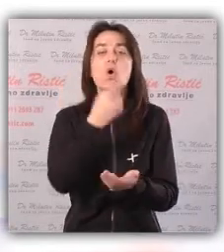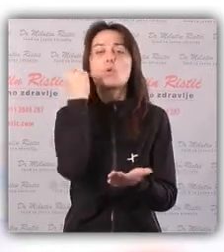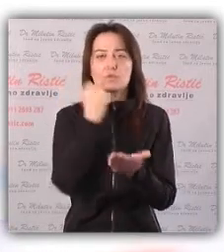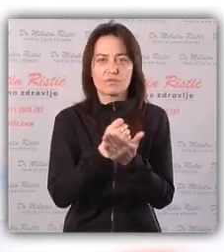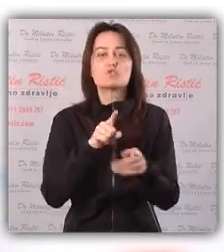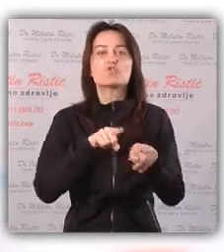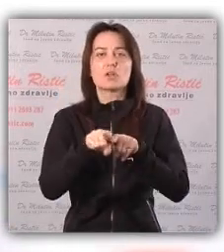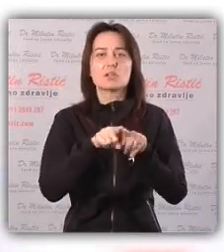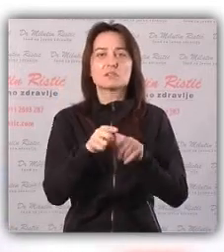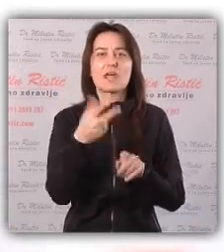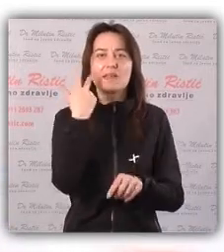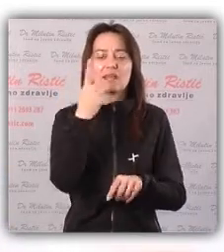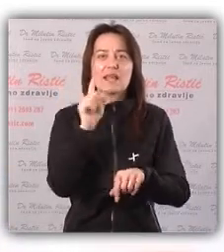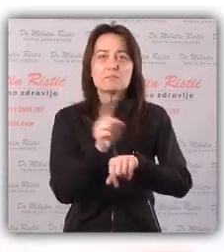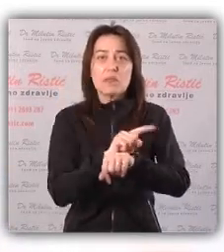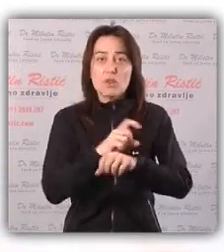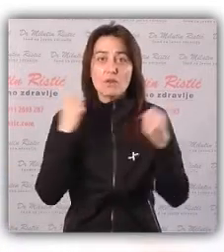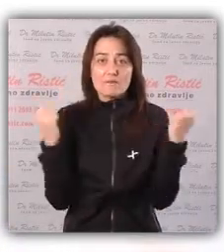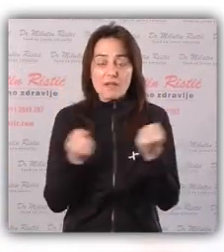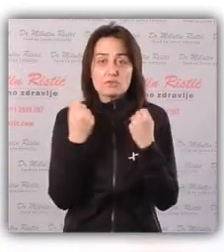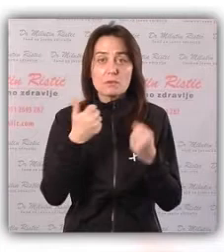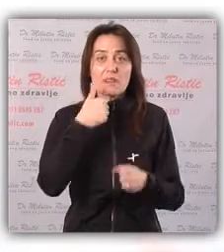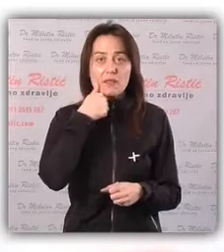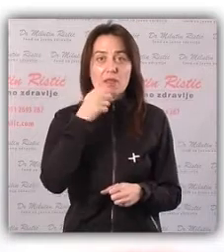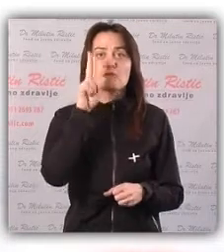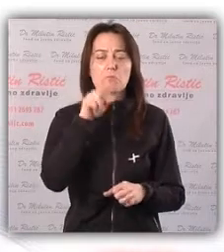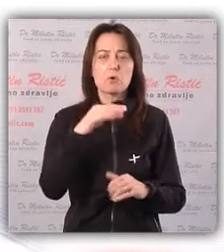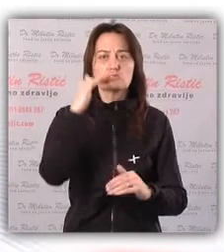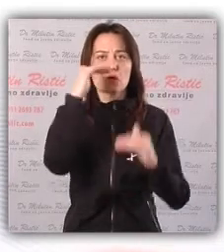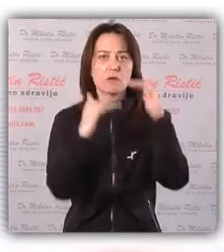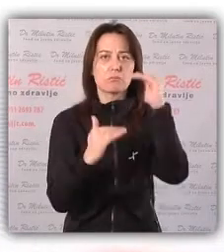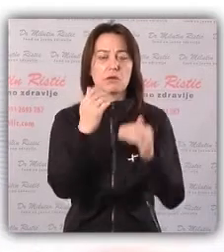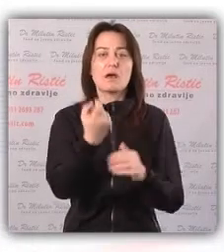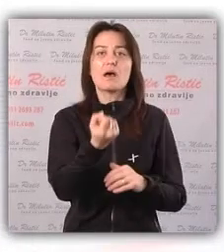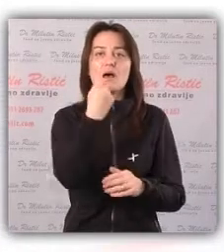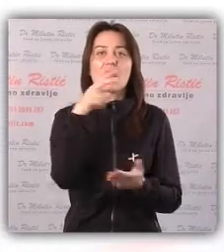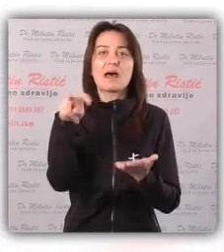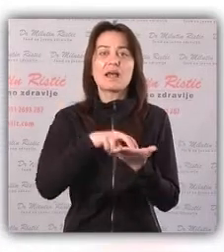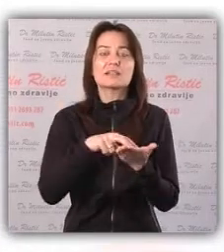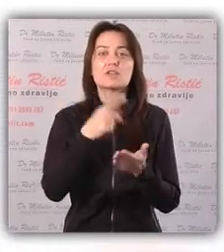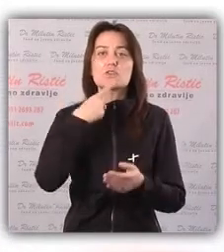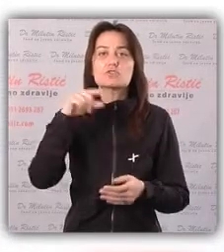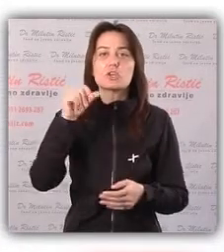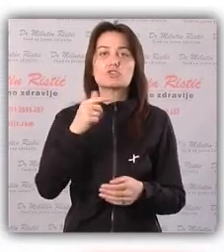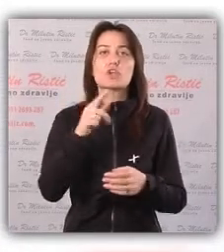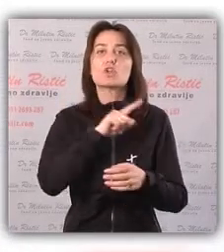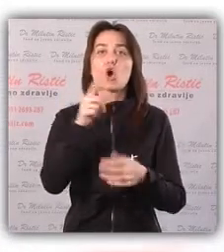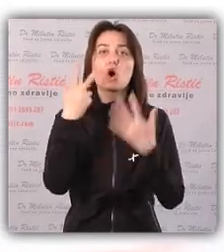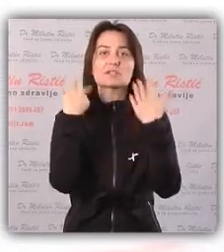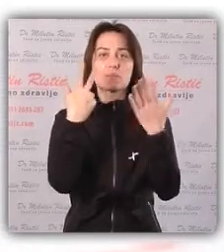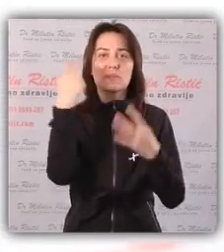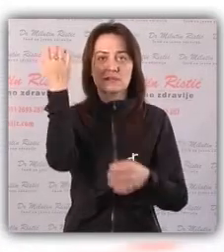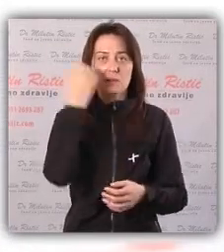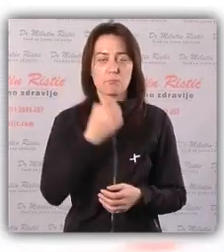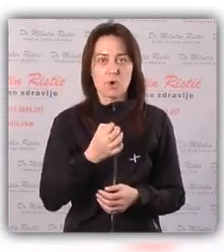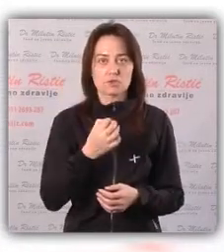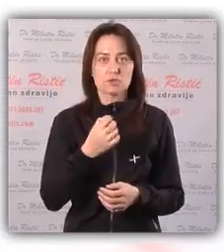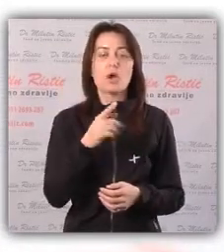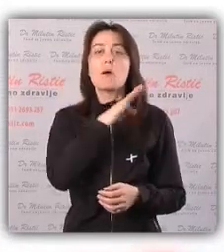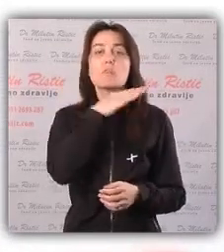krvi. Također je utvrđeno da 30-minutno vežbanje u toku dana može da redukuje rizik za nastanak dijabetesa čak